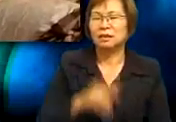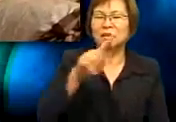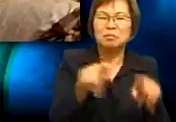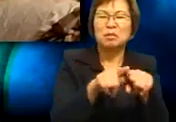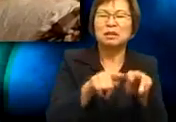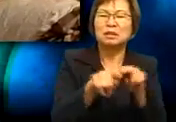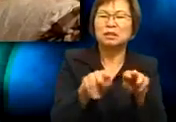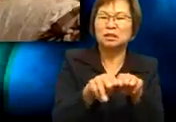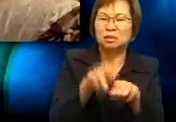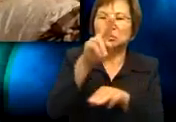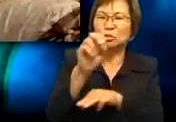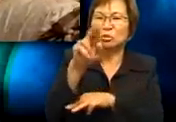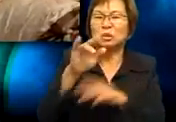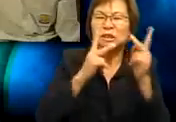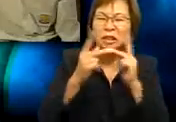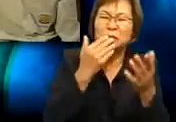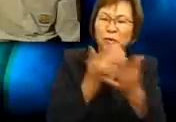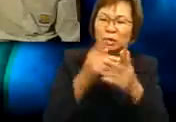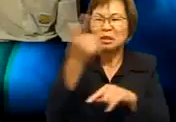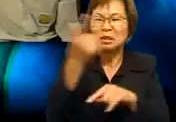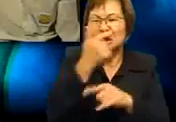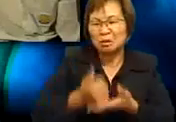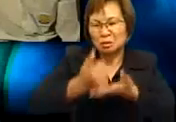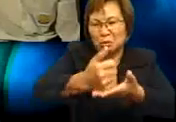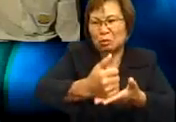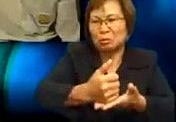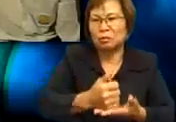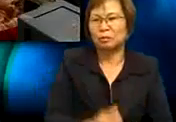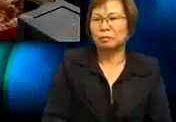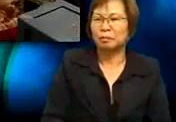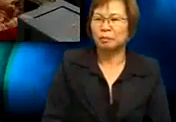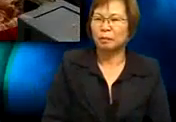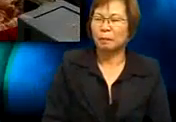Cuba jauh Noni tu. Belaka asyik baik. Tapi tak nak tolong atur saya